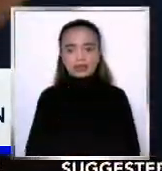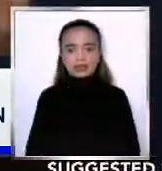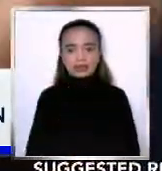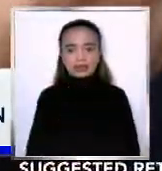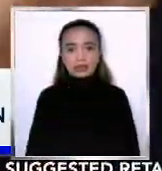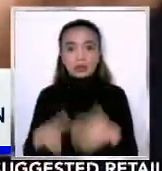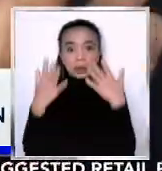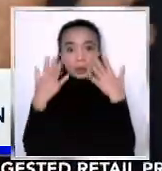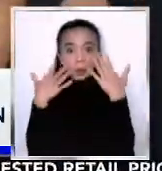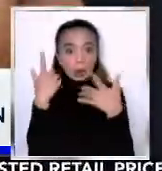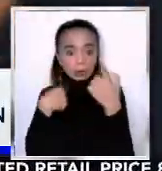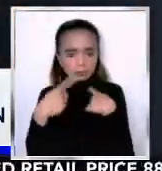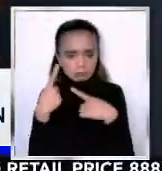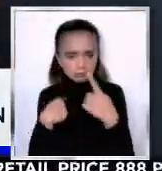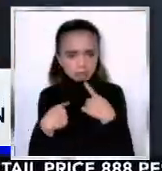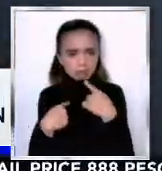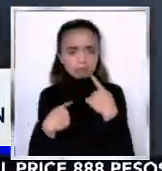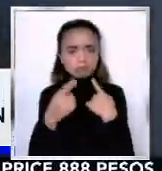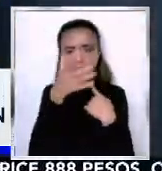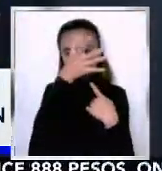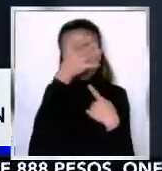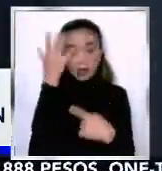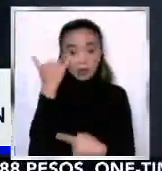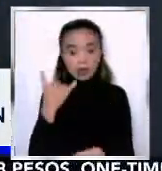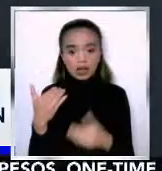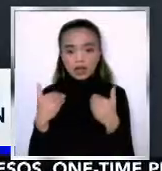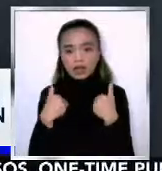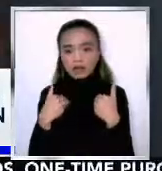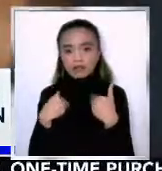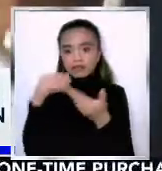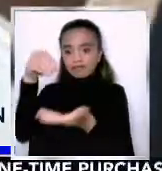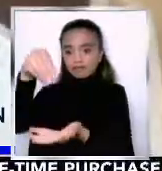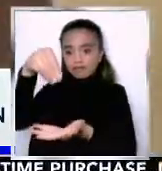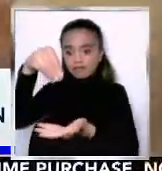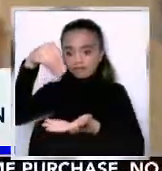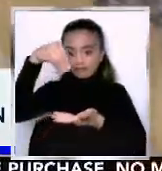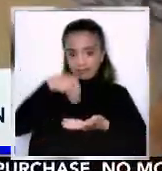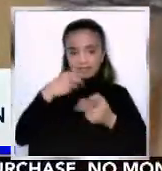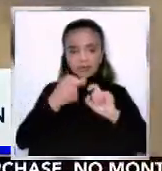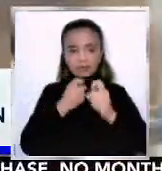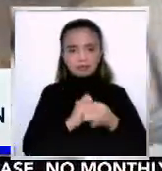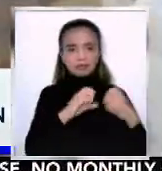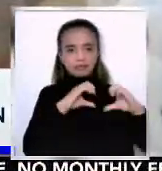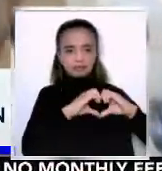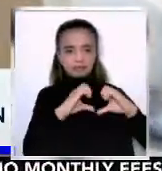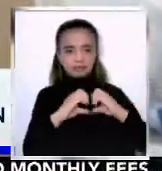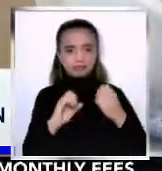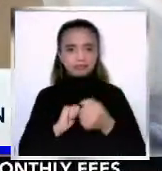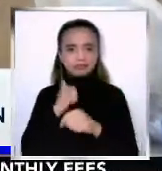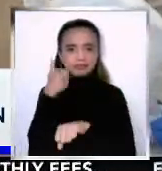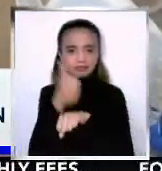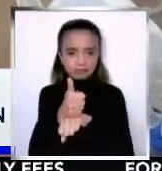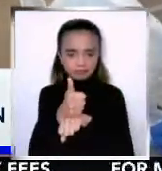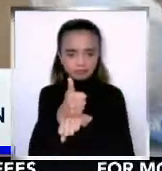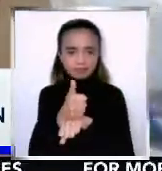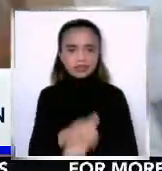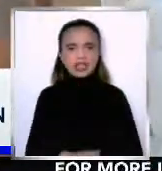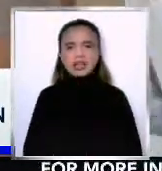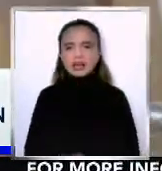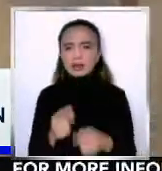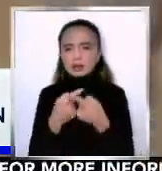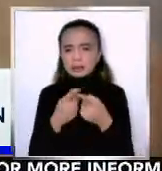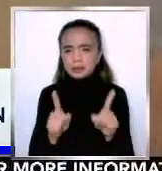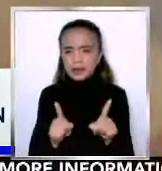Narciso matapos makatanggap ng relief goods mula sa GMA Kapuso Foundation. Ngunit gustuhin niya